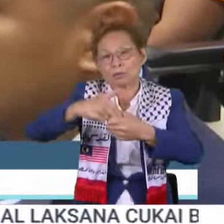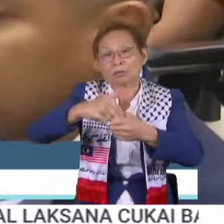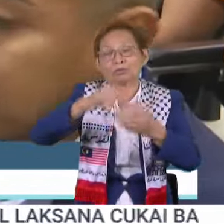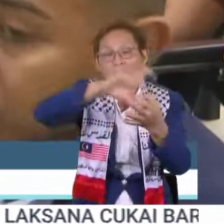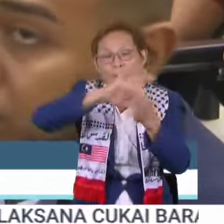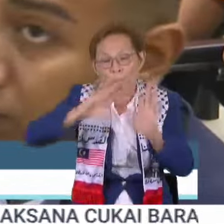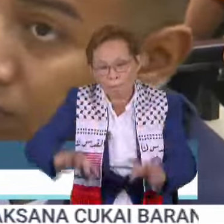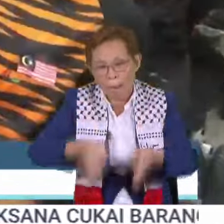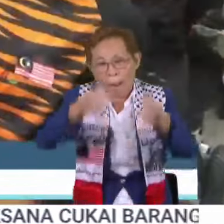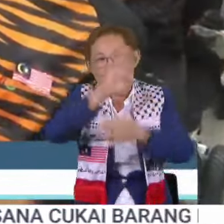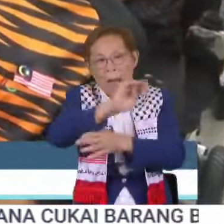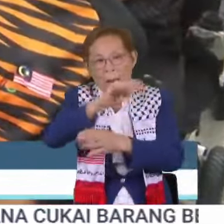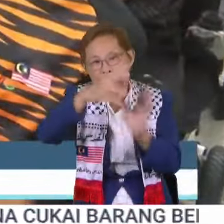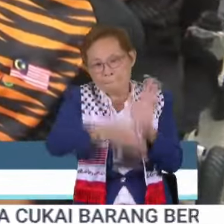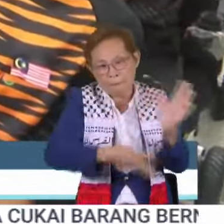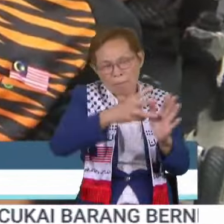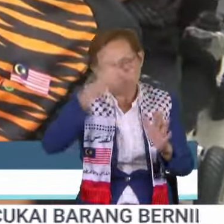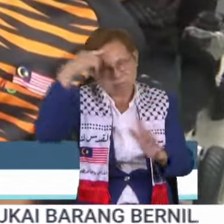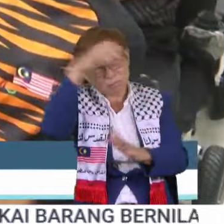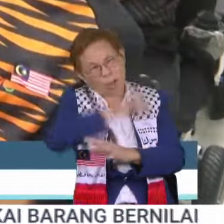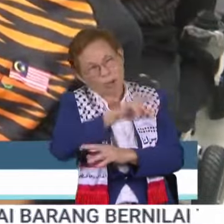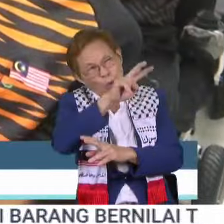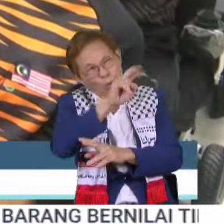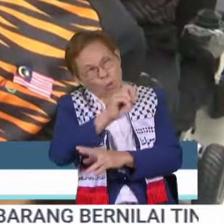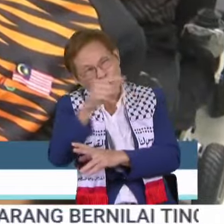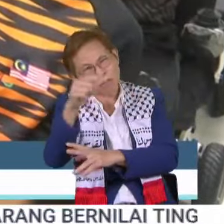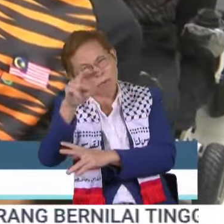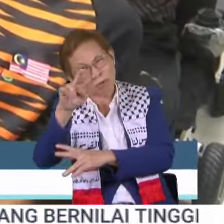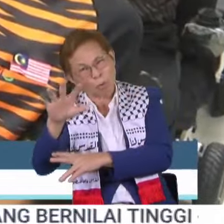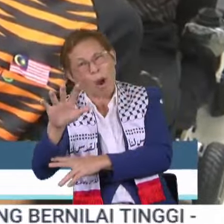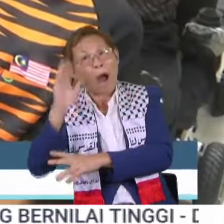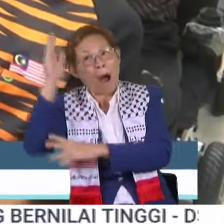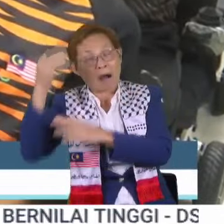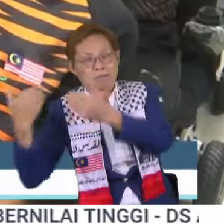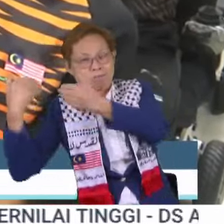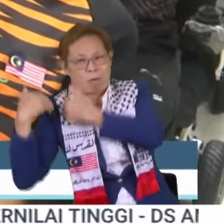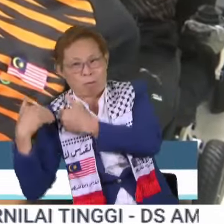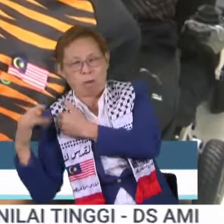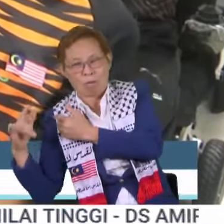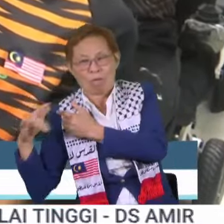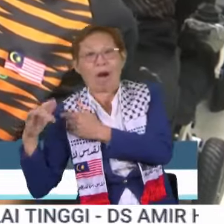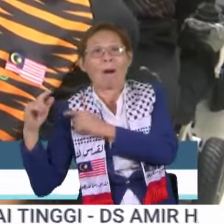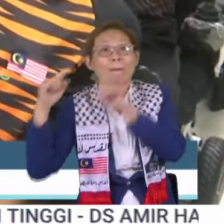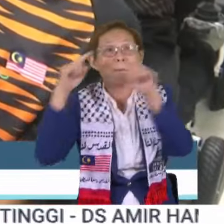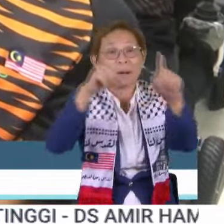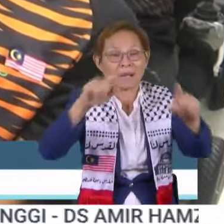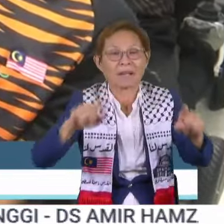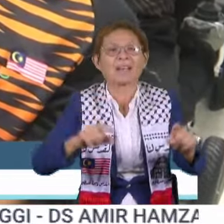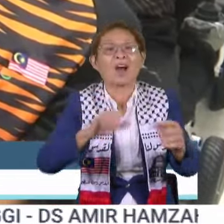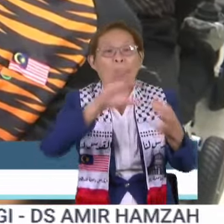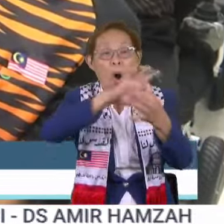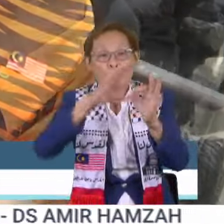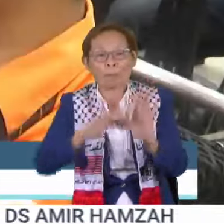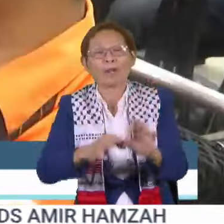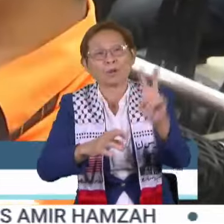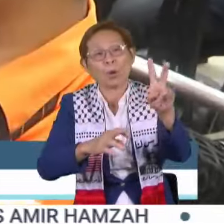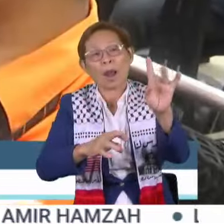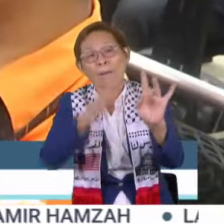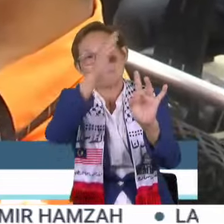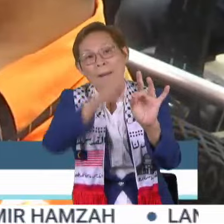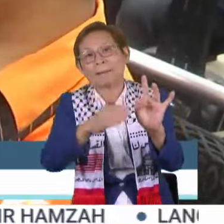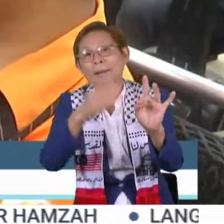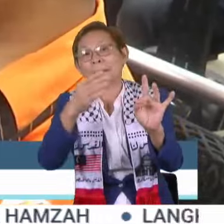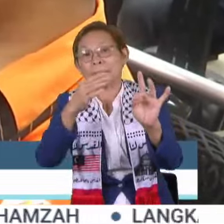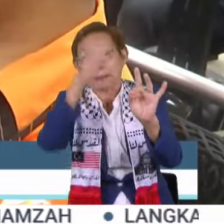MPM menjangkakan 20 hingga 25 atlet akan menggalas cabaran ke temasya bermula 28 Ogos ini. Selain slot